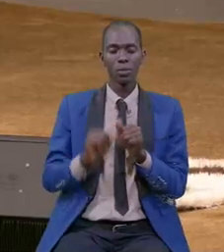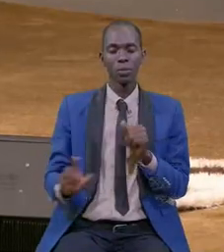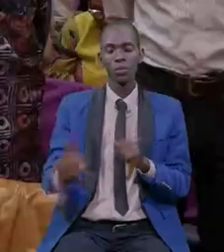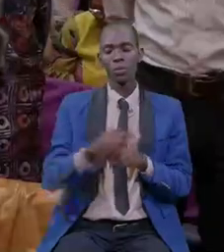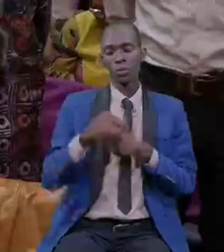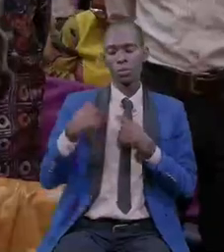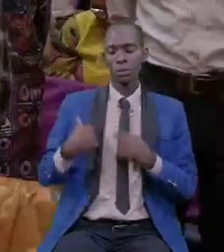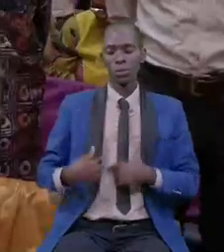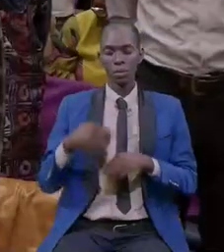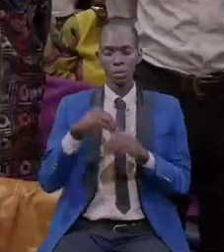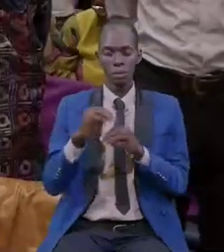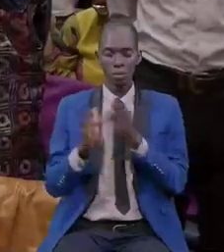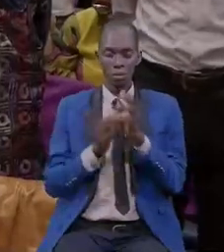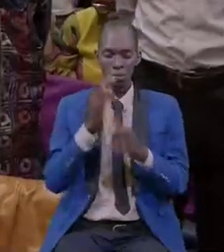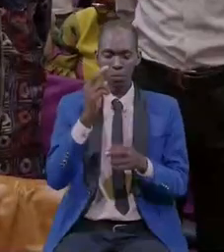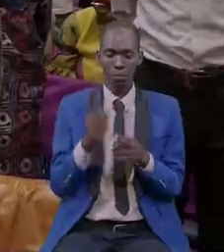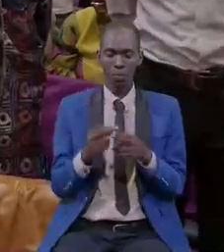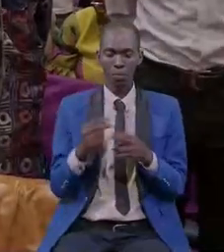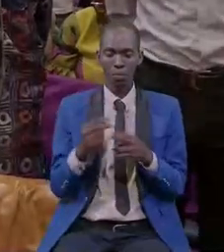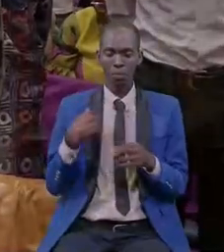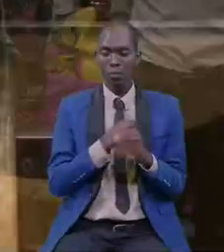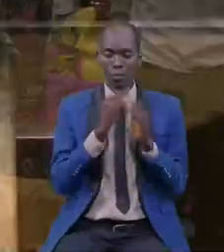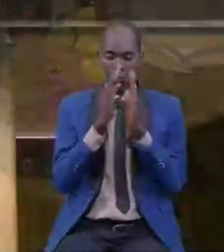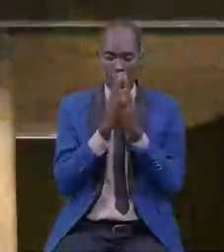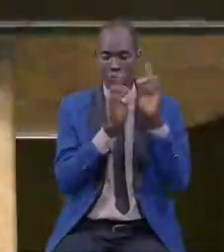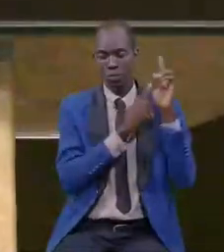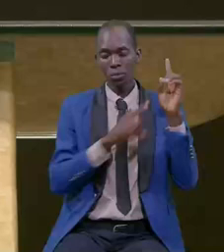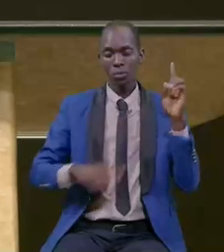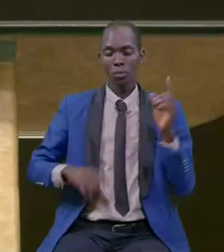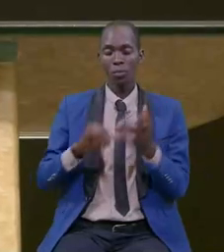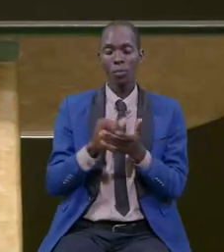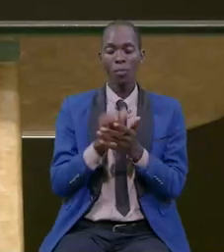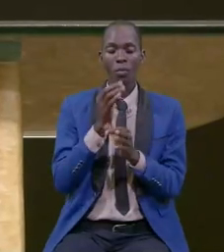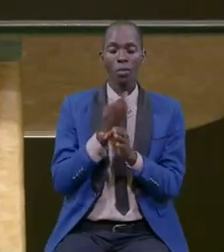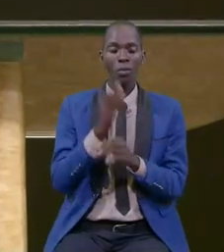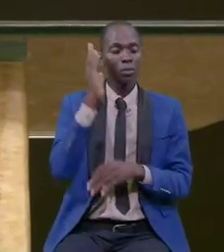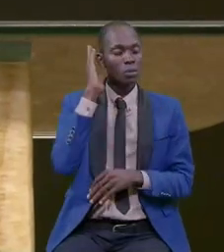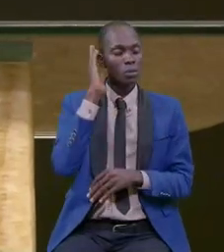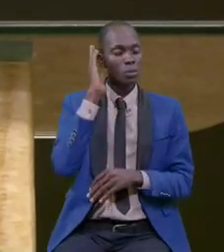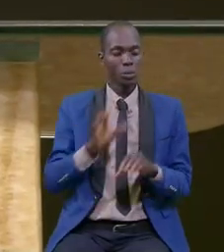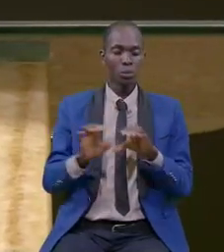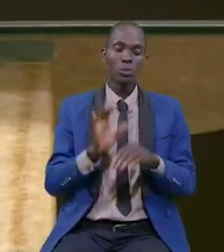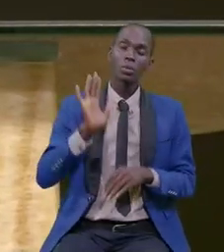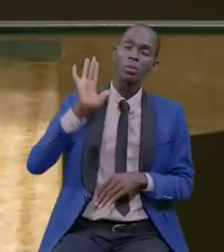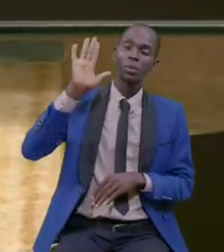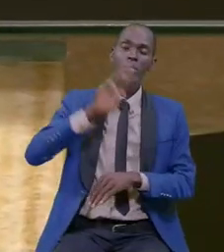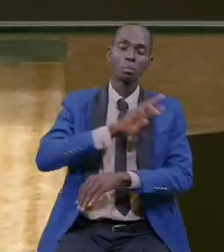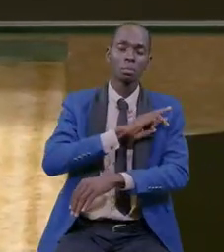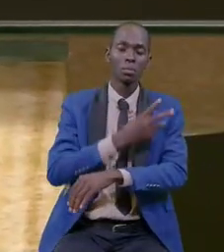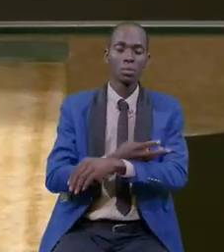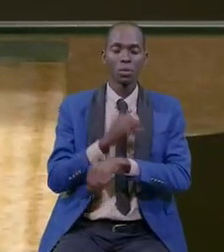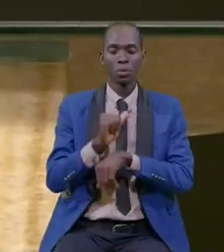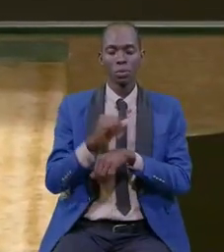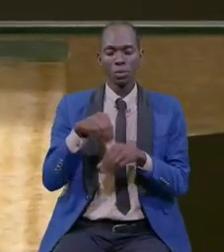de Jésus et nous prions Seigneur que la foi pour que la foi fasse son œuvre